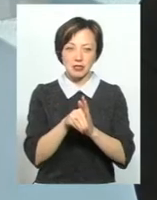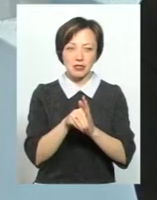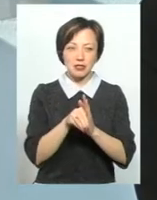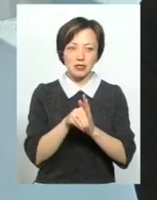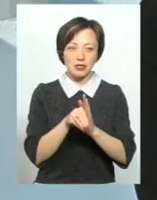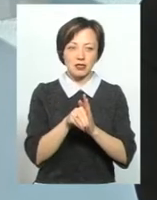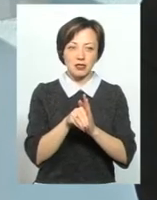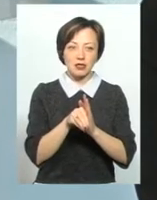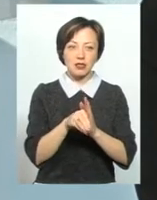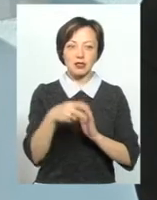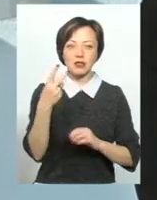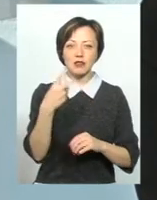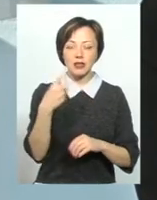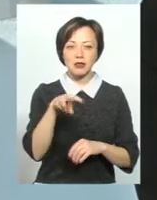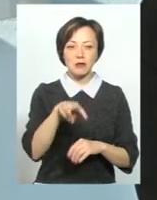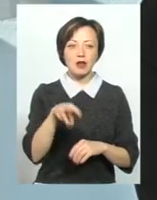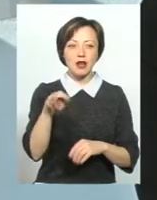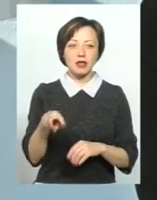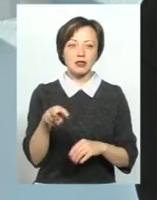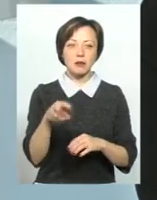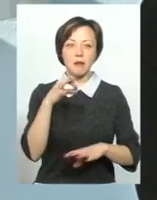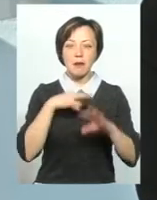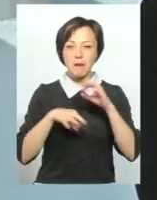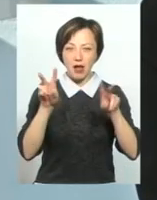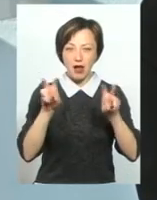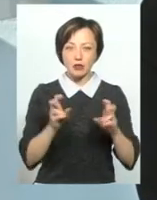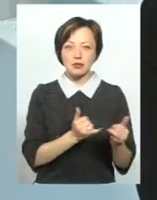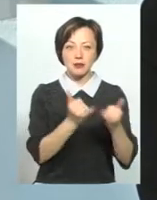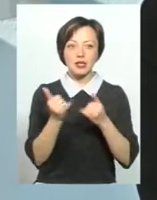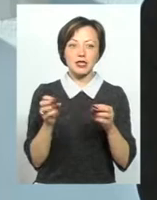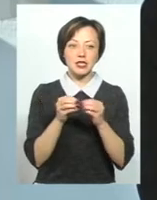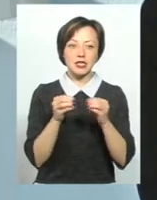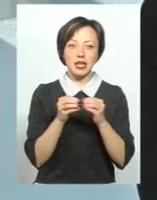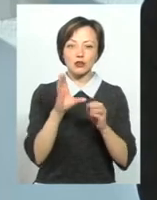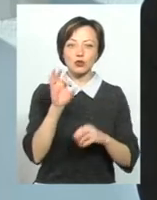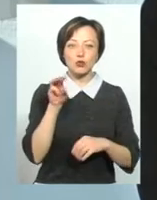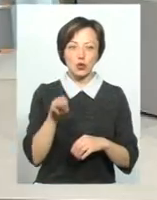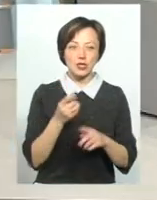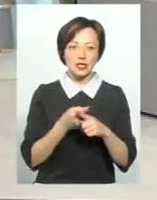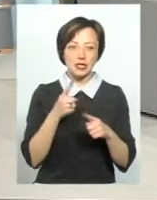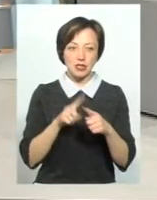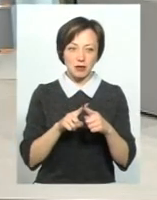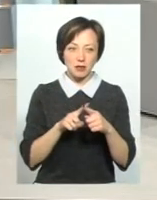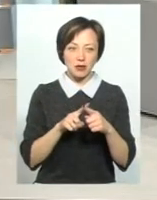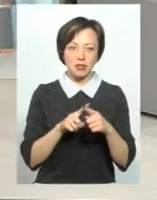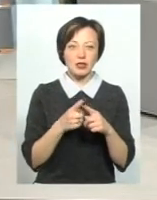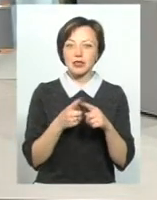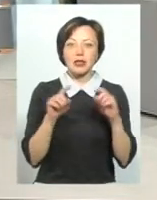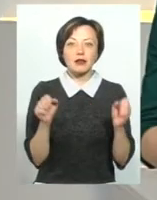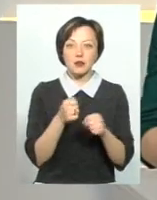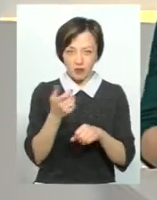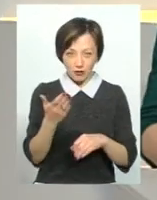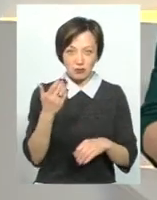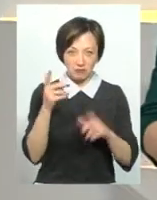містять разом 20 мл препарату, для того, щоб забезпечити 10 соток цими технологіями. Це неймовірно. І почули